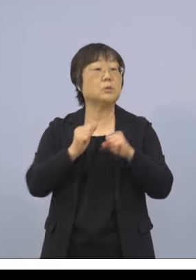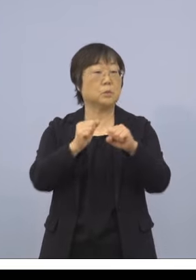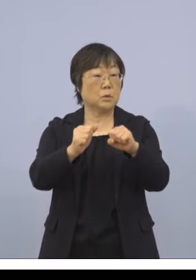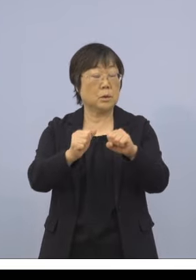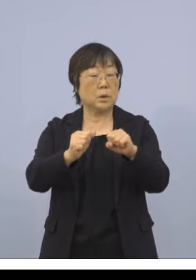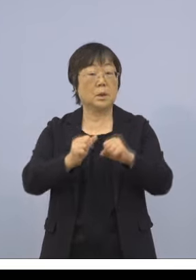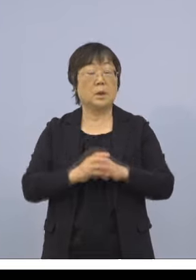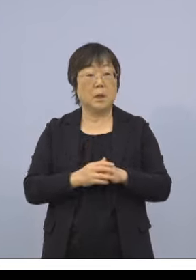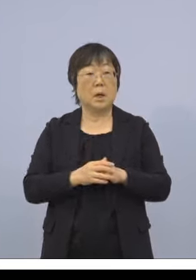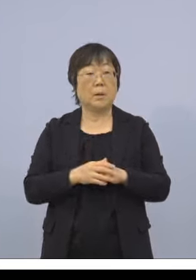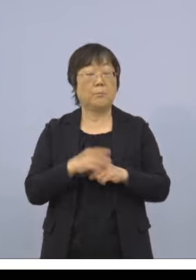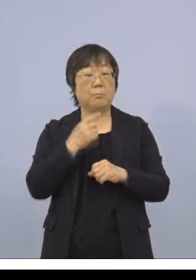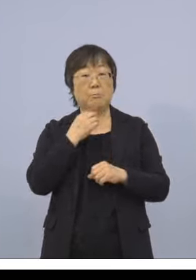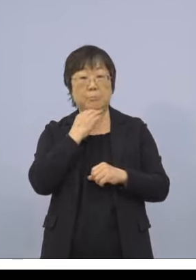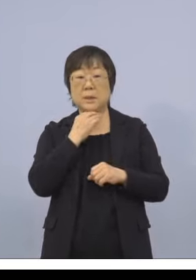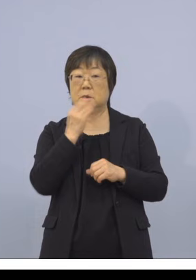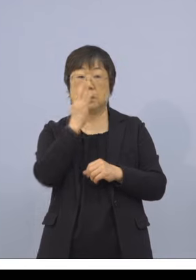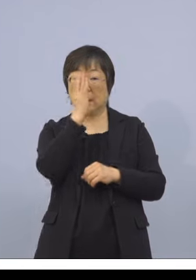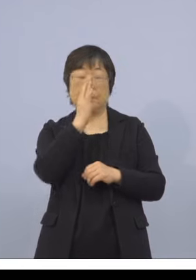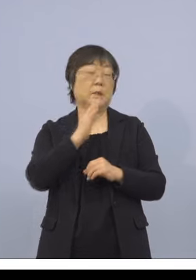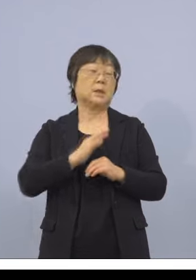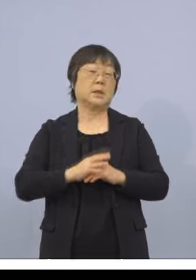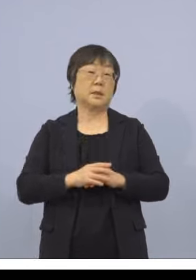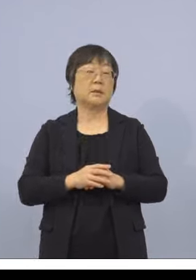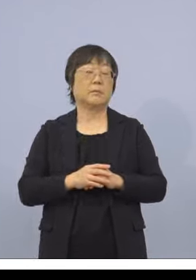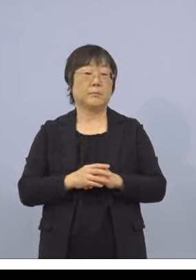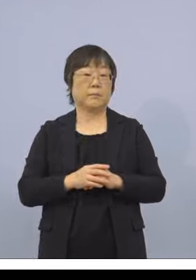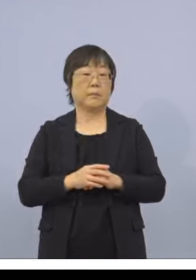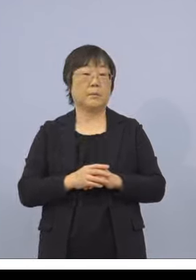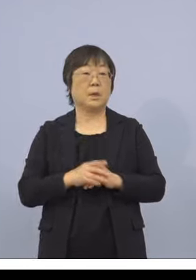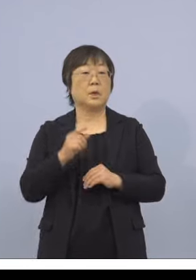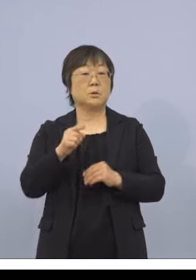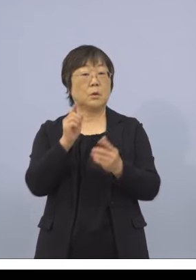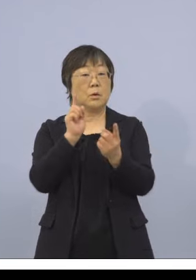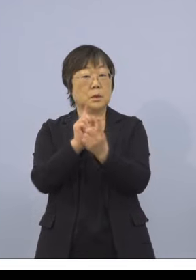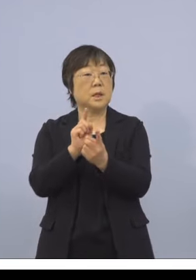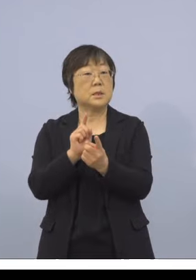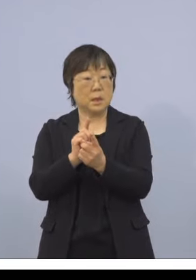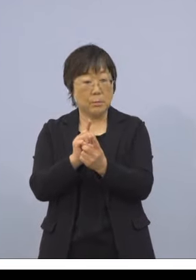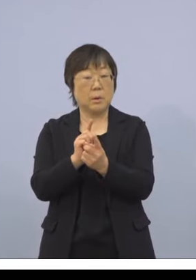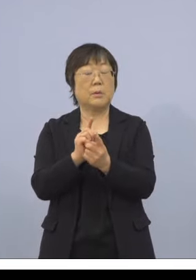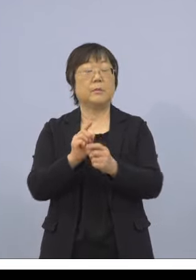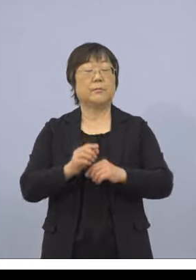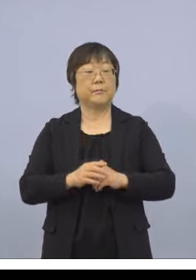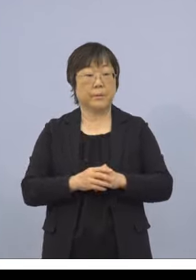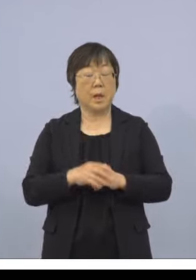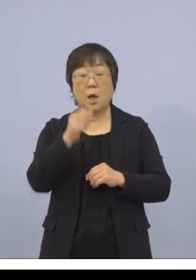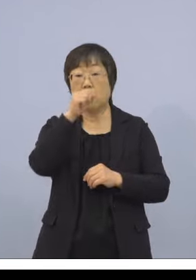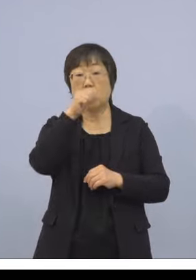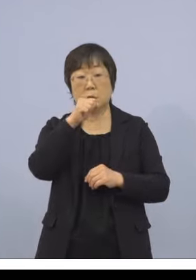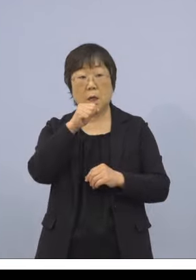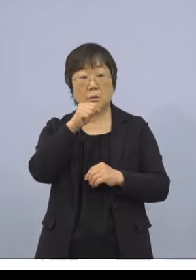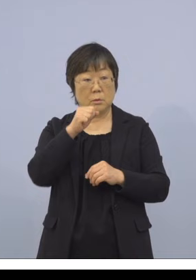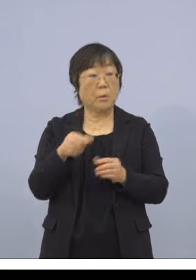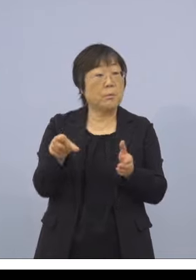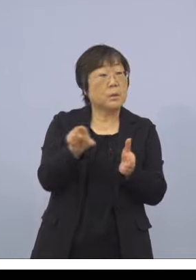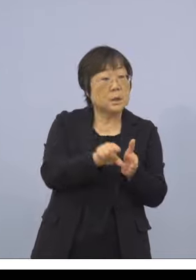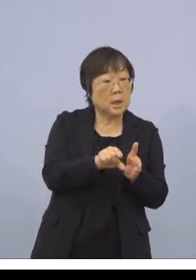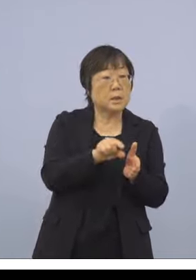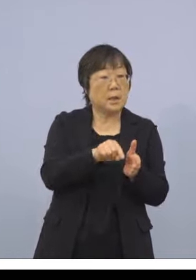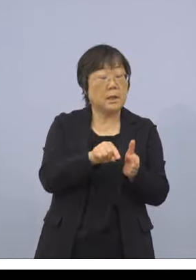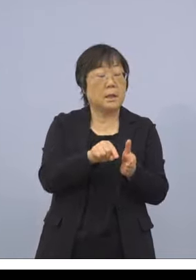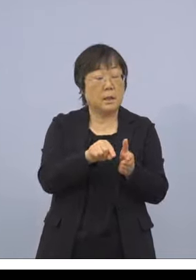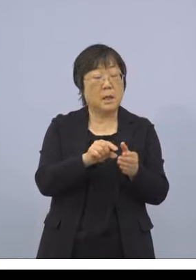指をくわえて見ているわけにはいきません。こういったことにも予算を充当